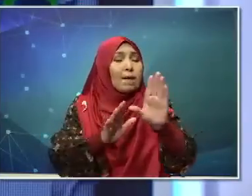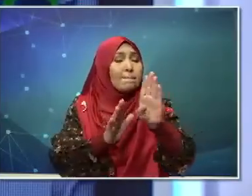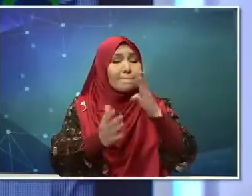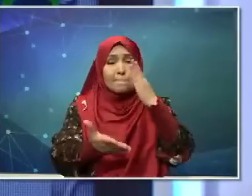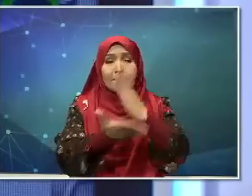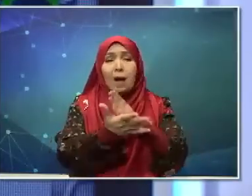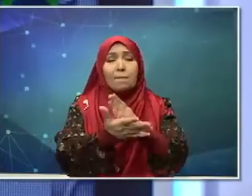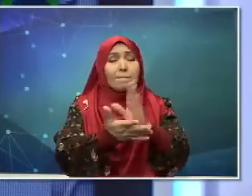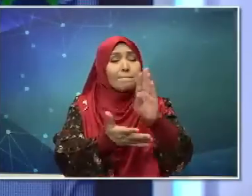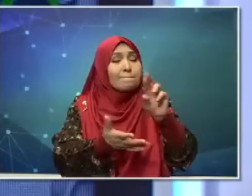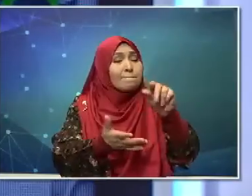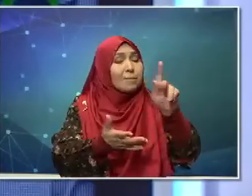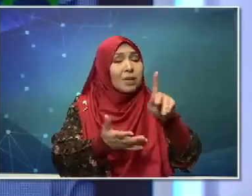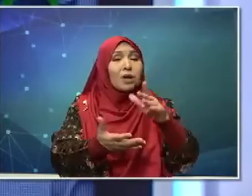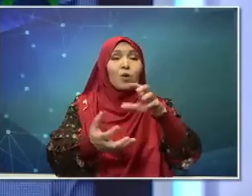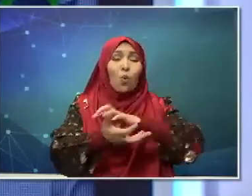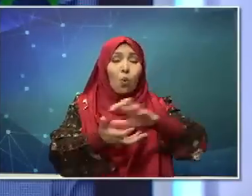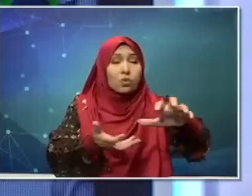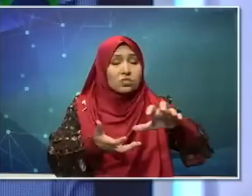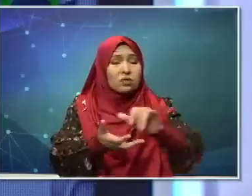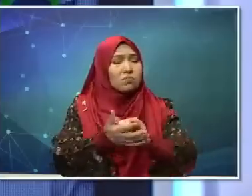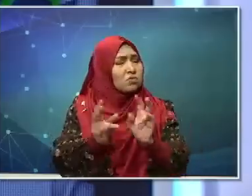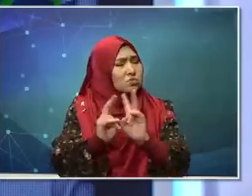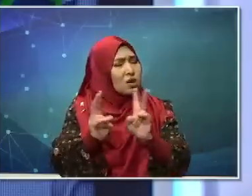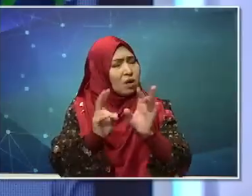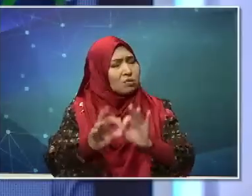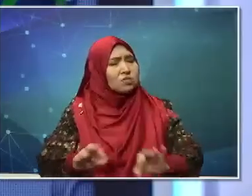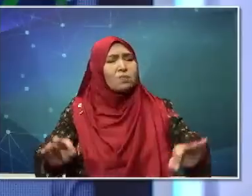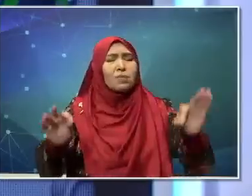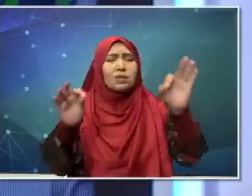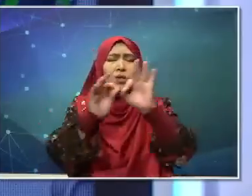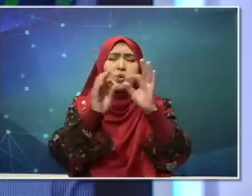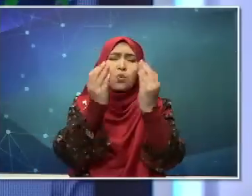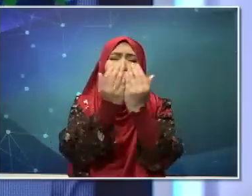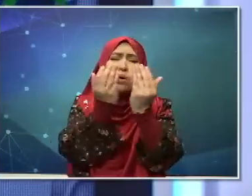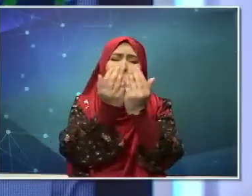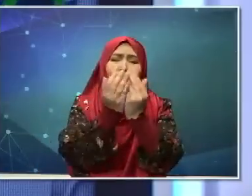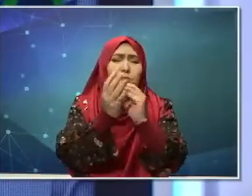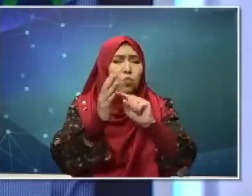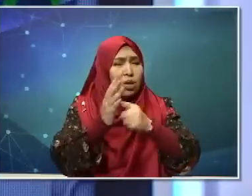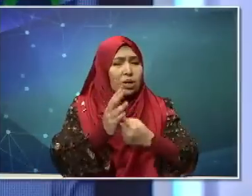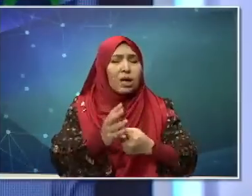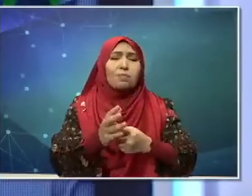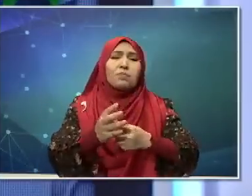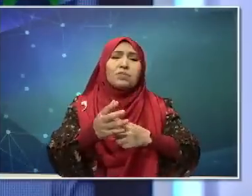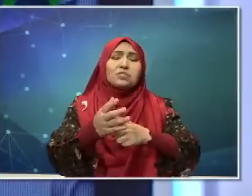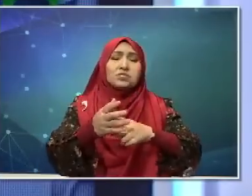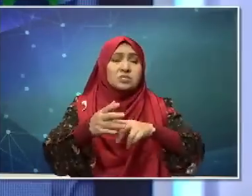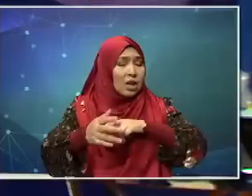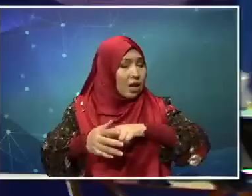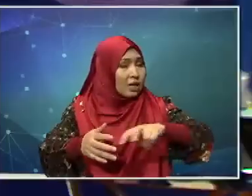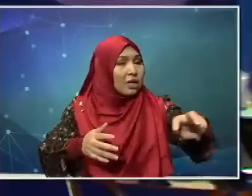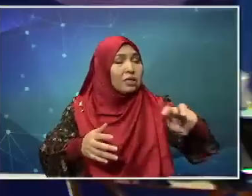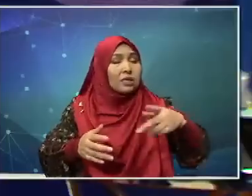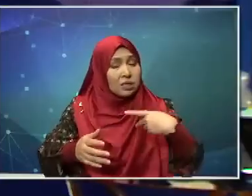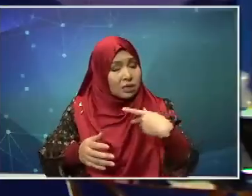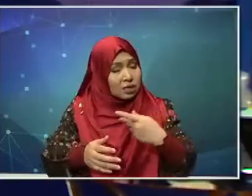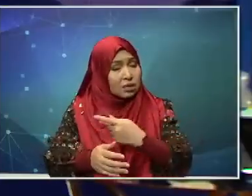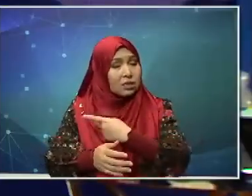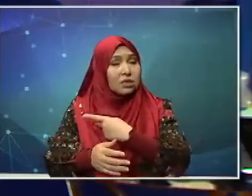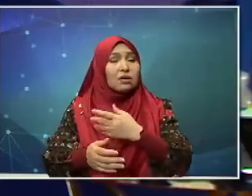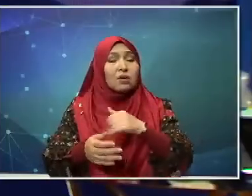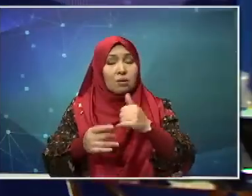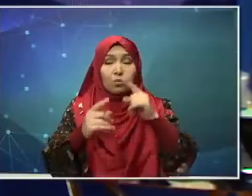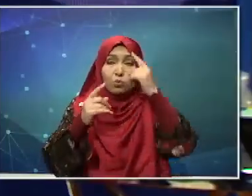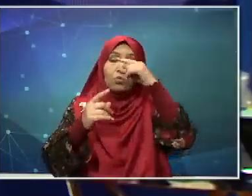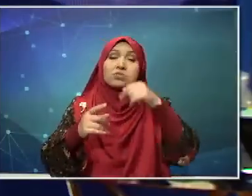pom-pom Hei sangat-sangat betindo atuh seorang memulihkan perjalanan kita dengan kembali kembali yang banget ini bagi